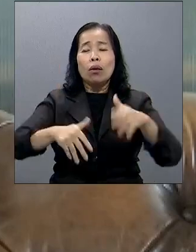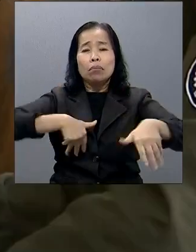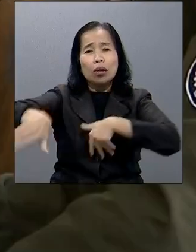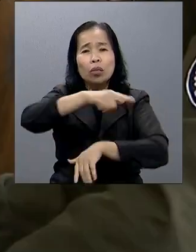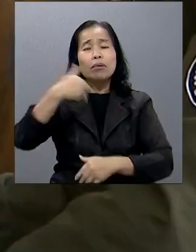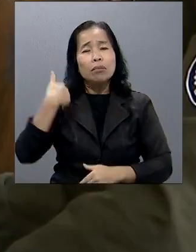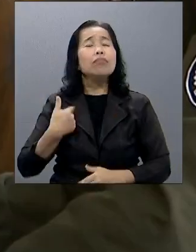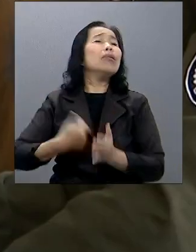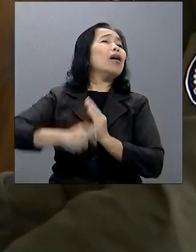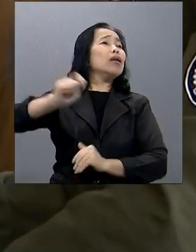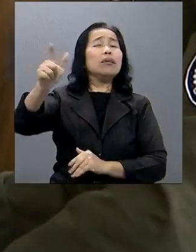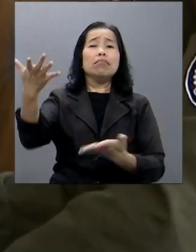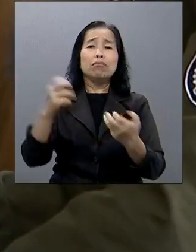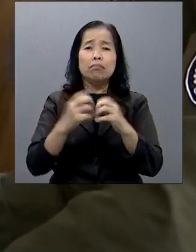สีย